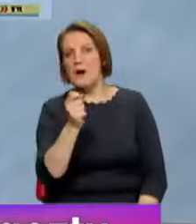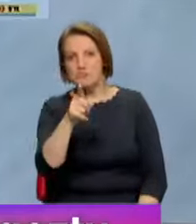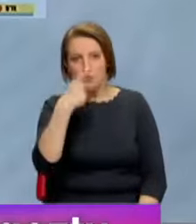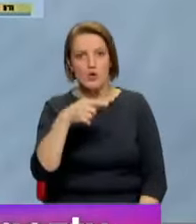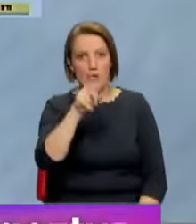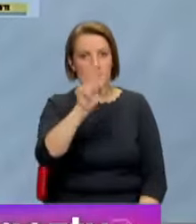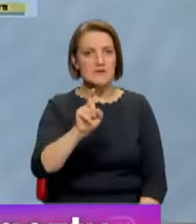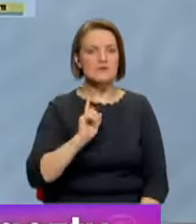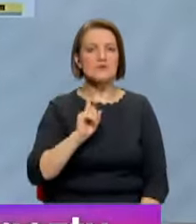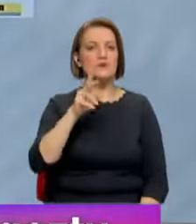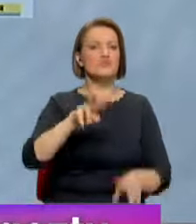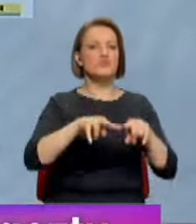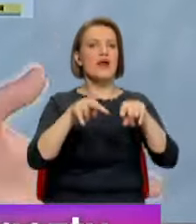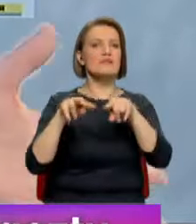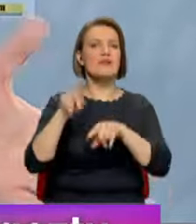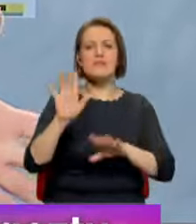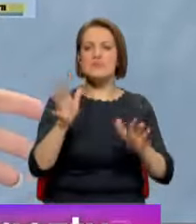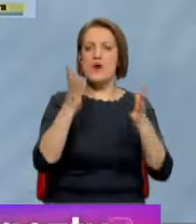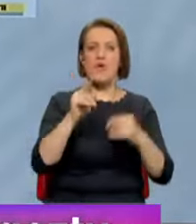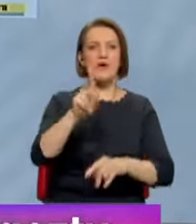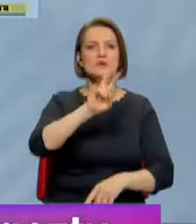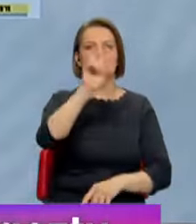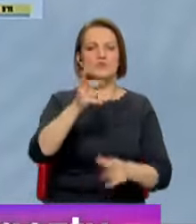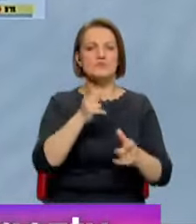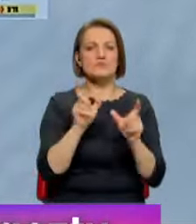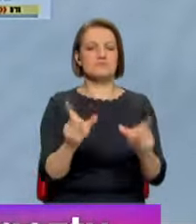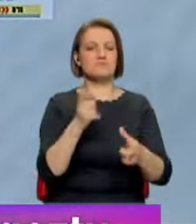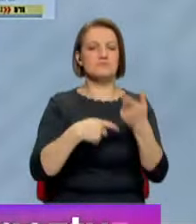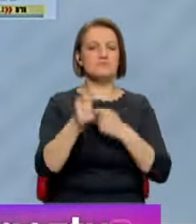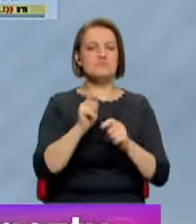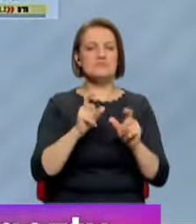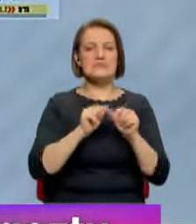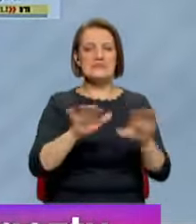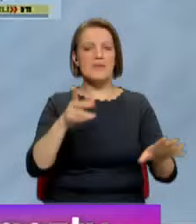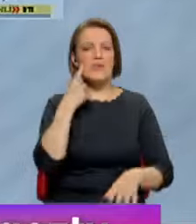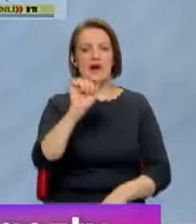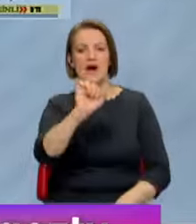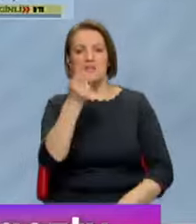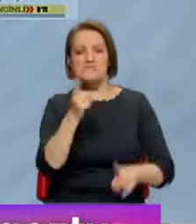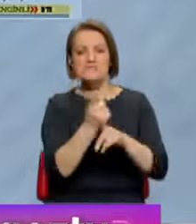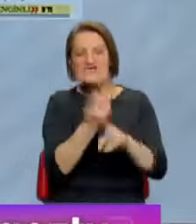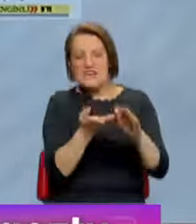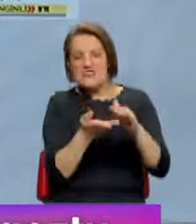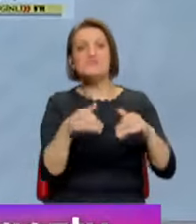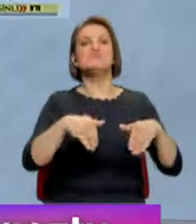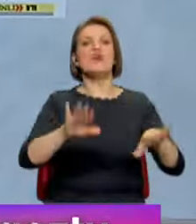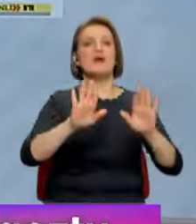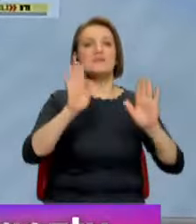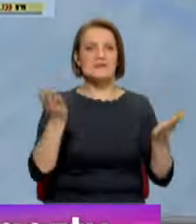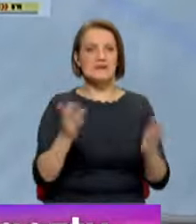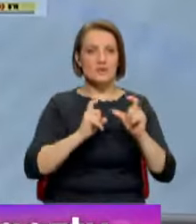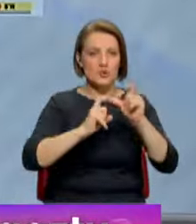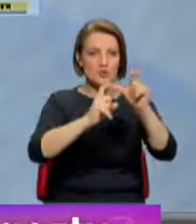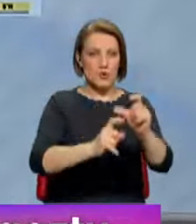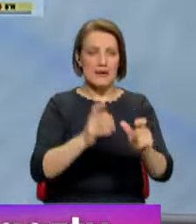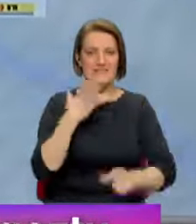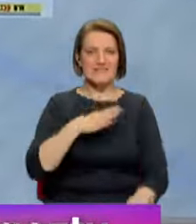söylüyorlar mı Nurettin nebatiye Ne olacak bu kur korumalı mevduat sisteminden devletin kasasından bir şey çıkmayacaktı hani diye soru